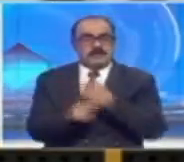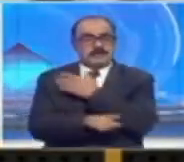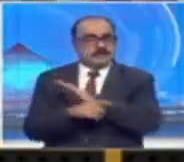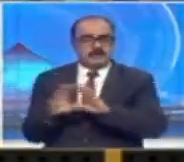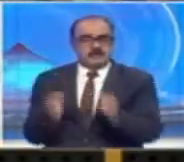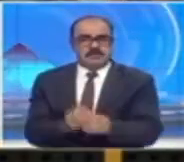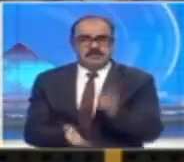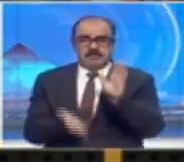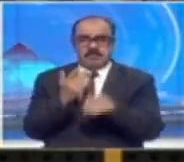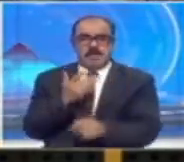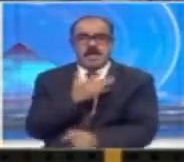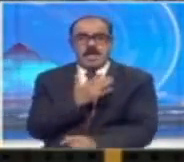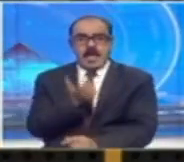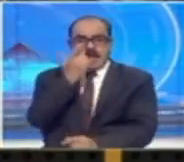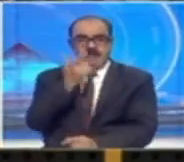أسبوع